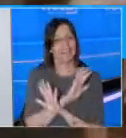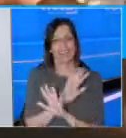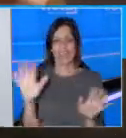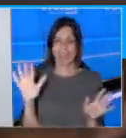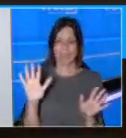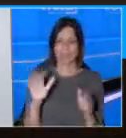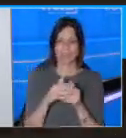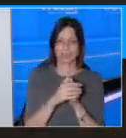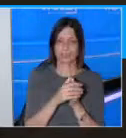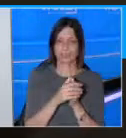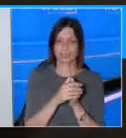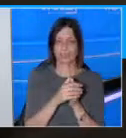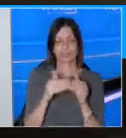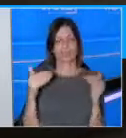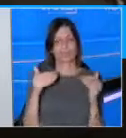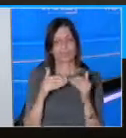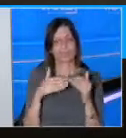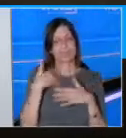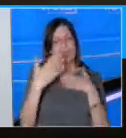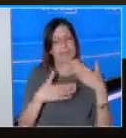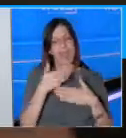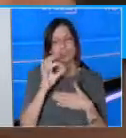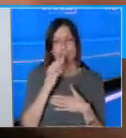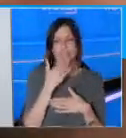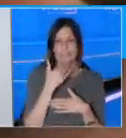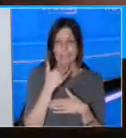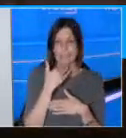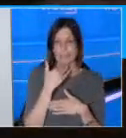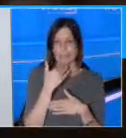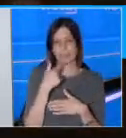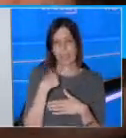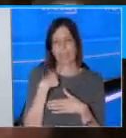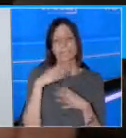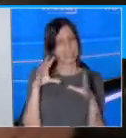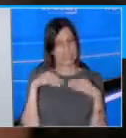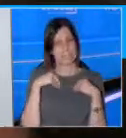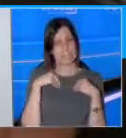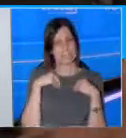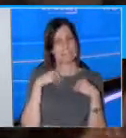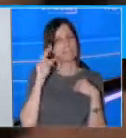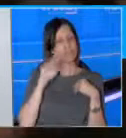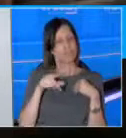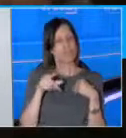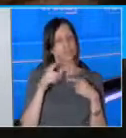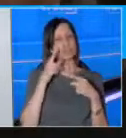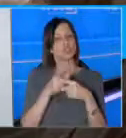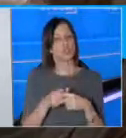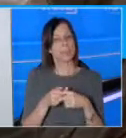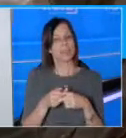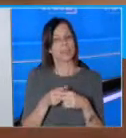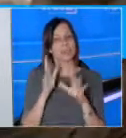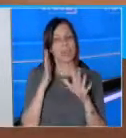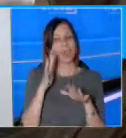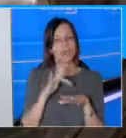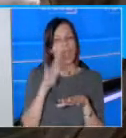ורק על פי דפוס ההתנהלות של ישראל. אני מסכים שיש כאן צומת מאוד מאוד